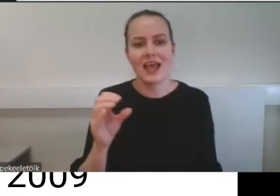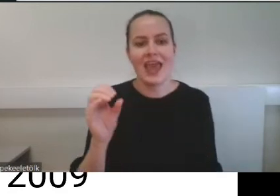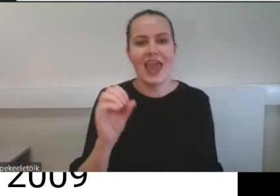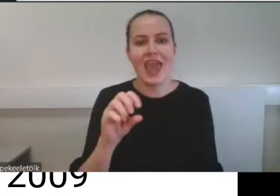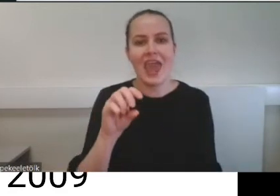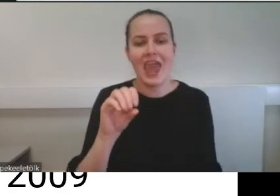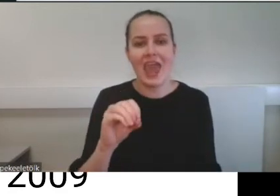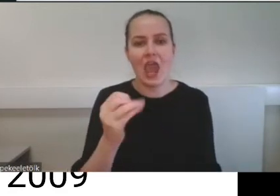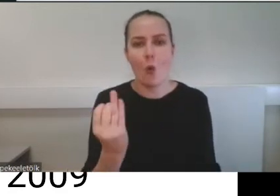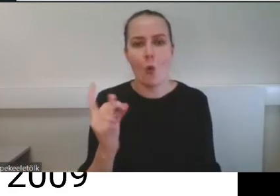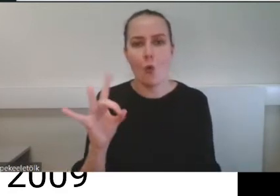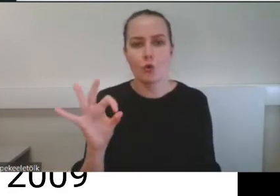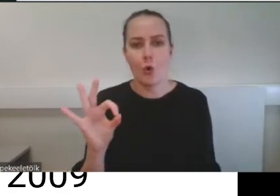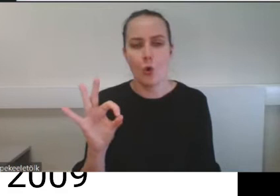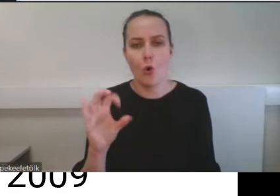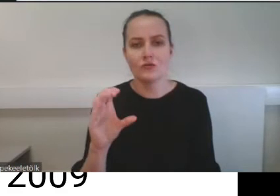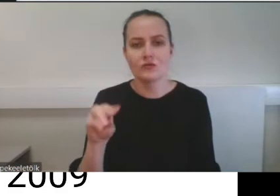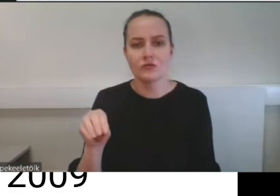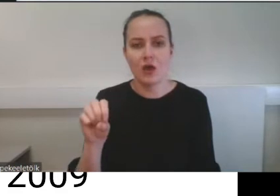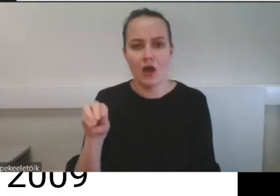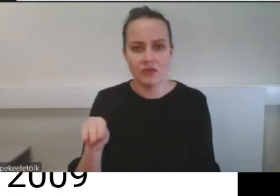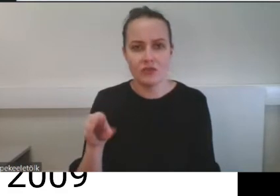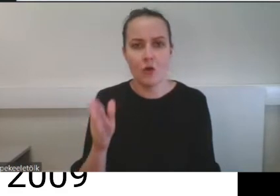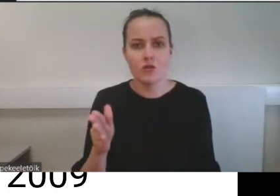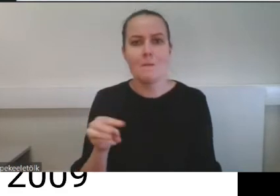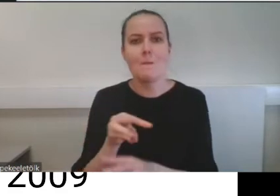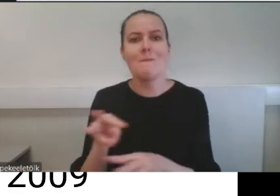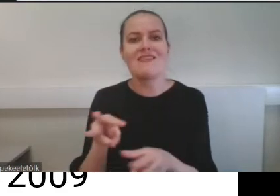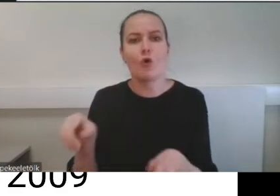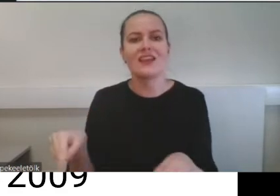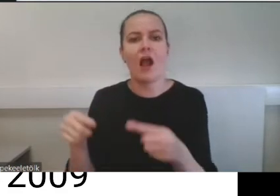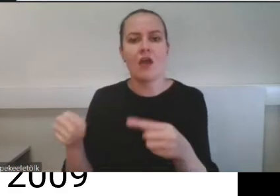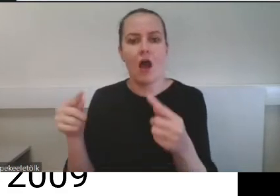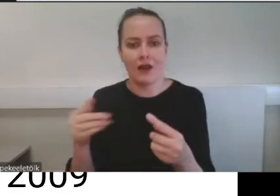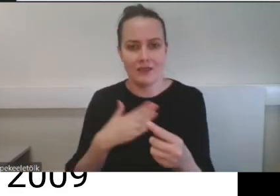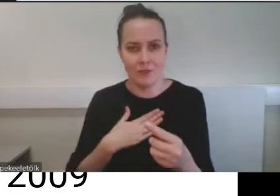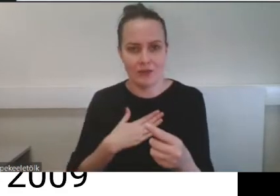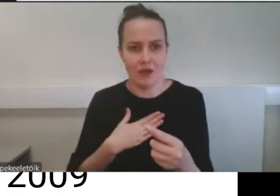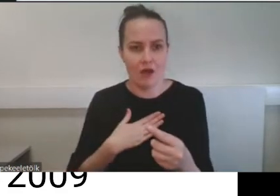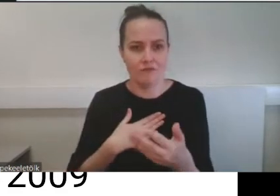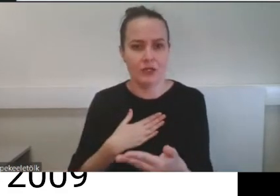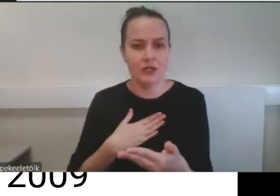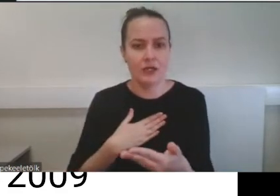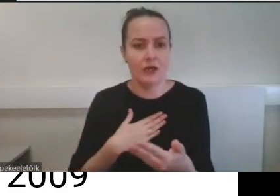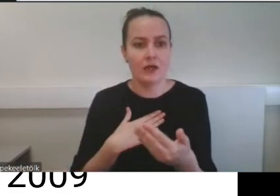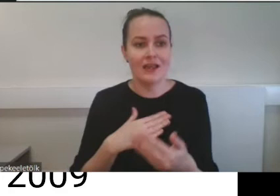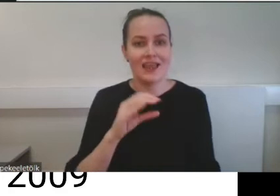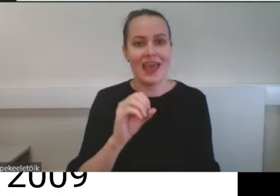tegevuspiirangute hooldusvajaduse uuringu siis 2020 ja mis meil on kõige viimane, mis ei puuduta siis ametliku